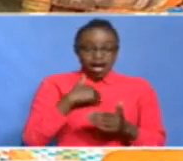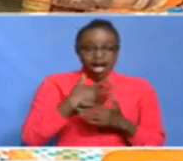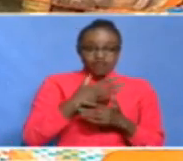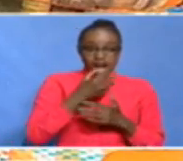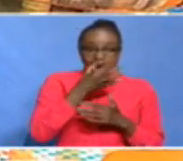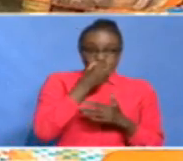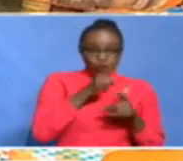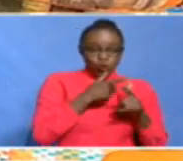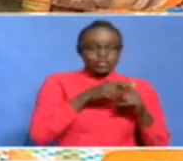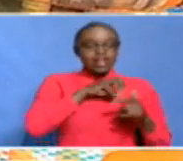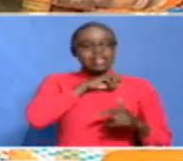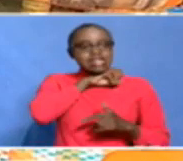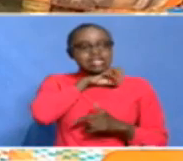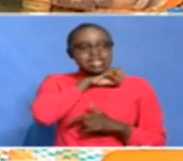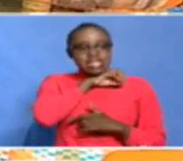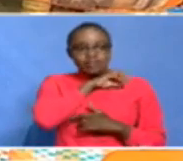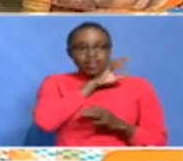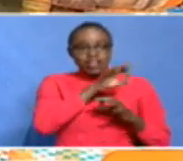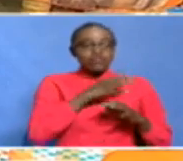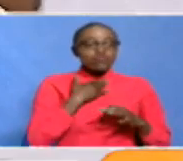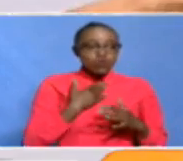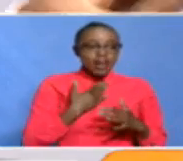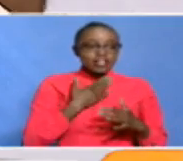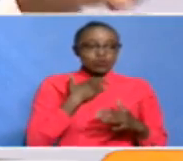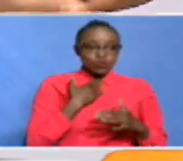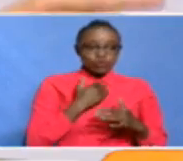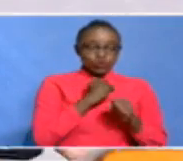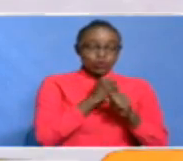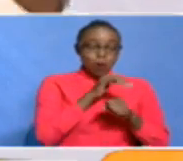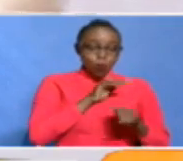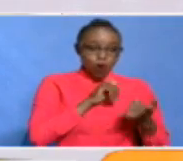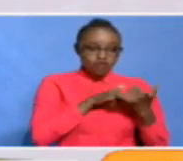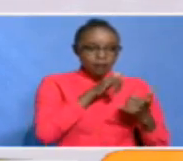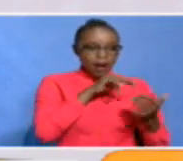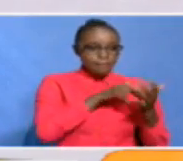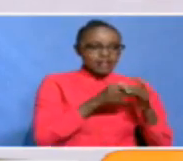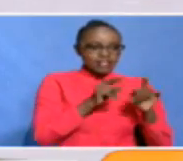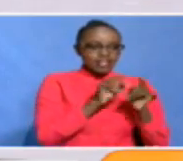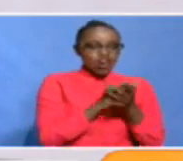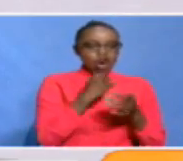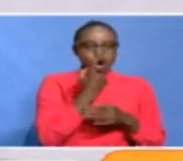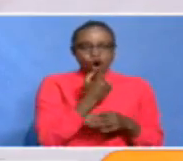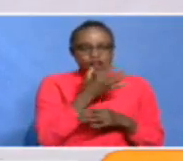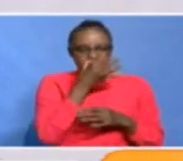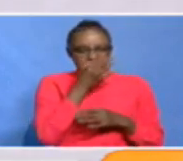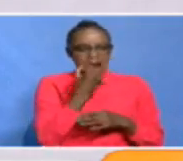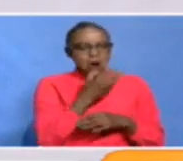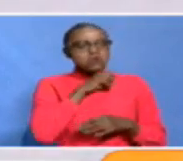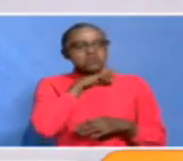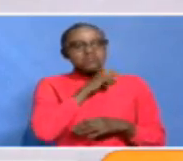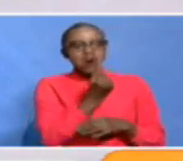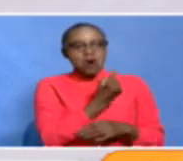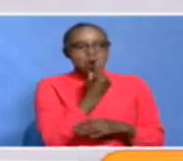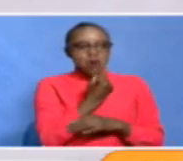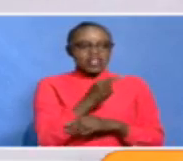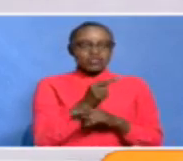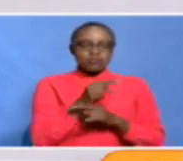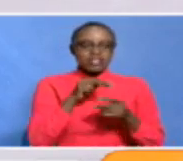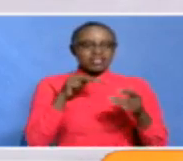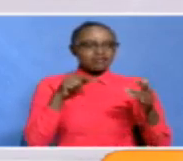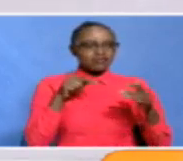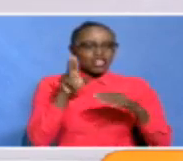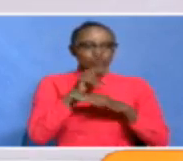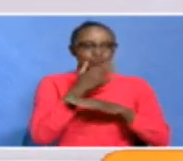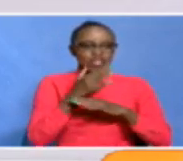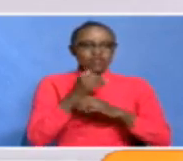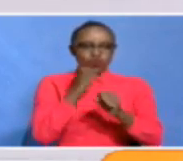la piga makelele. Sasa ukitaka kufanywa kila kitu na mke wako utakuwa dume wa kupiga makelele. Maana yake utapewa wakati mgumu sana.